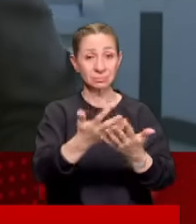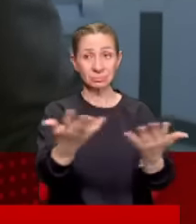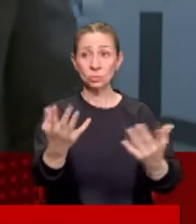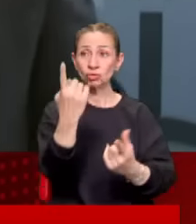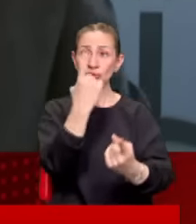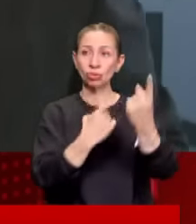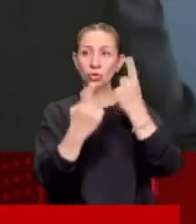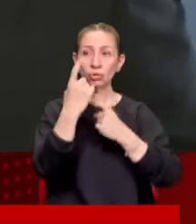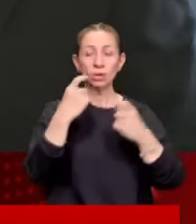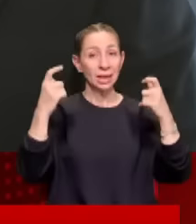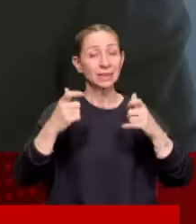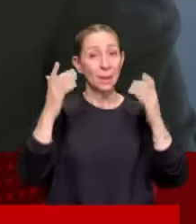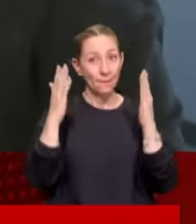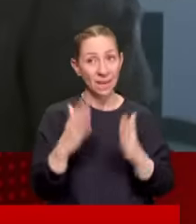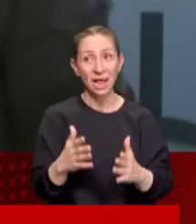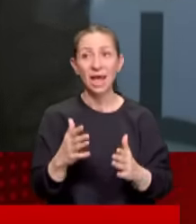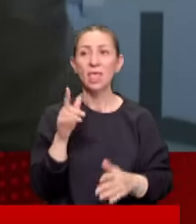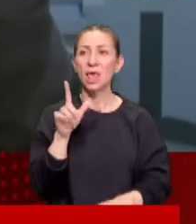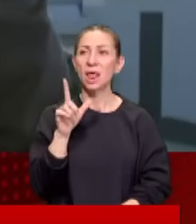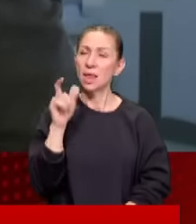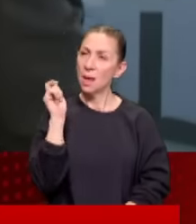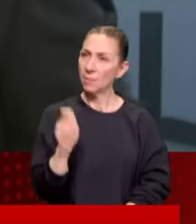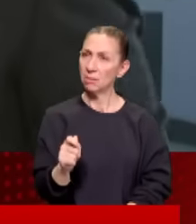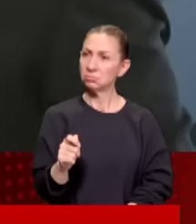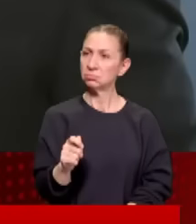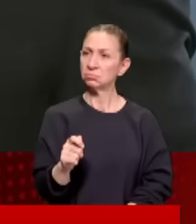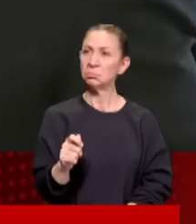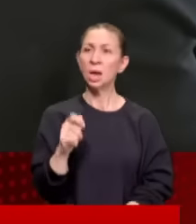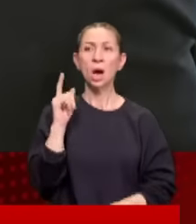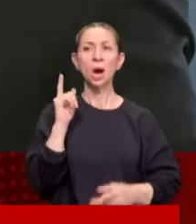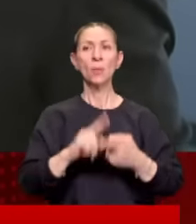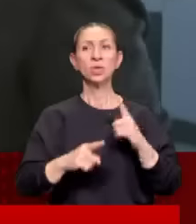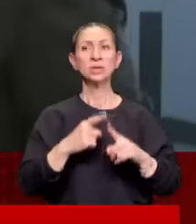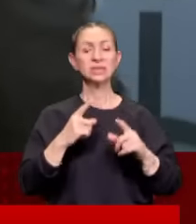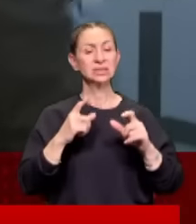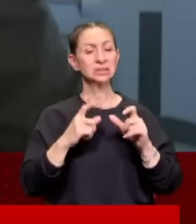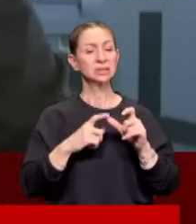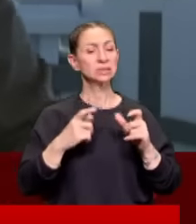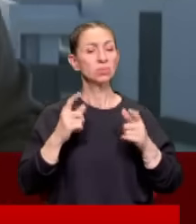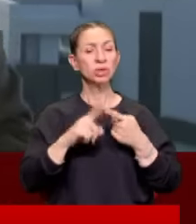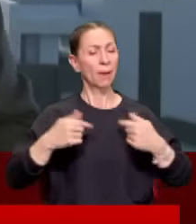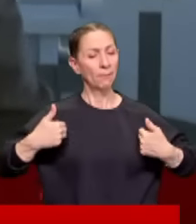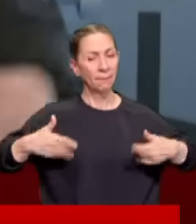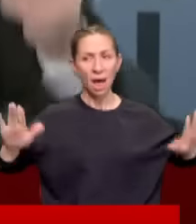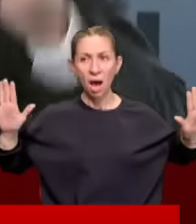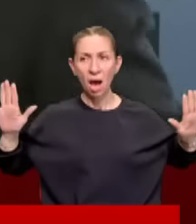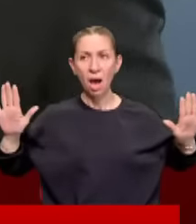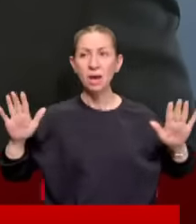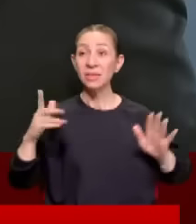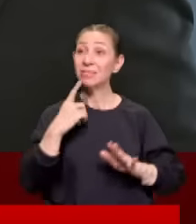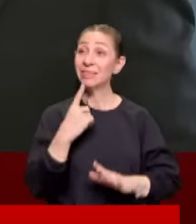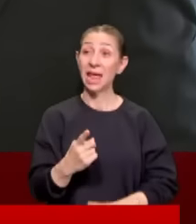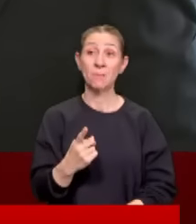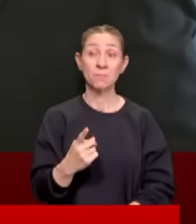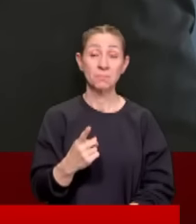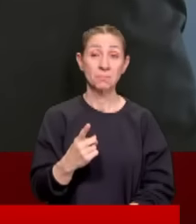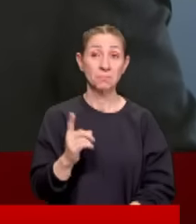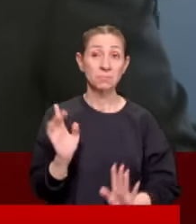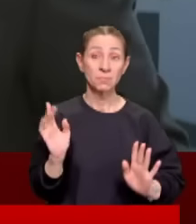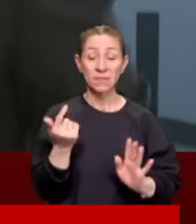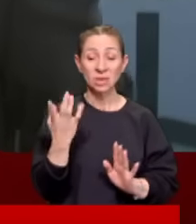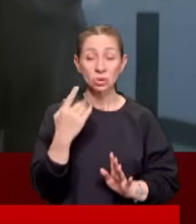sorduğu alanlarda da gereğini yaparım, siyasetin sesiyle uğraşmam gibi cümleler sarf etti. Şimdi biraz